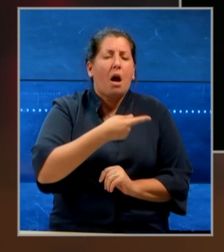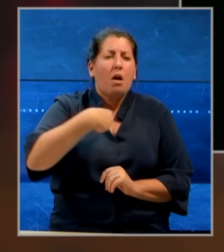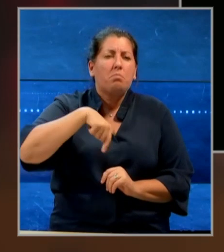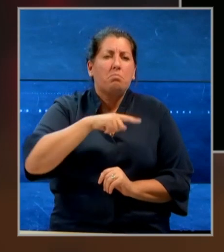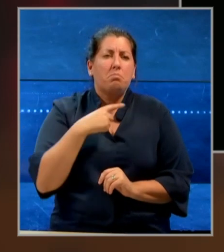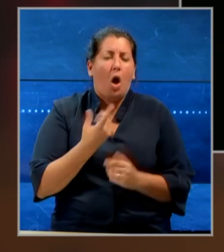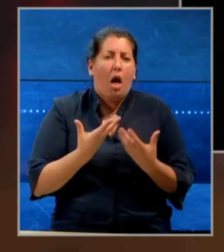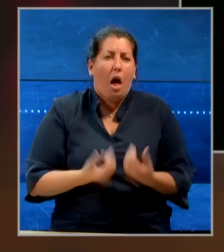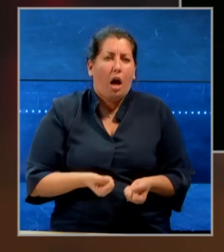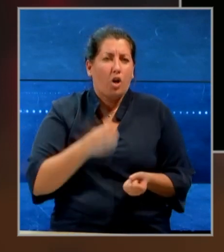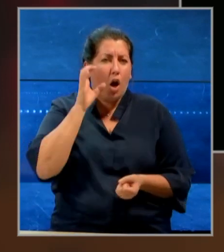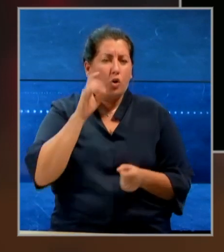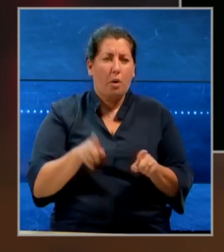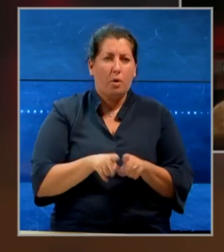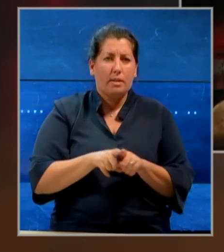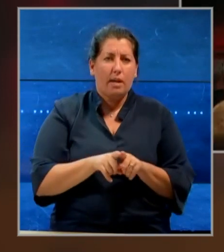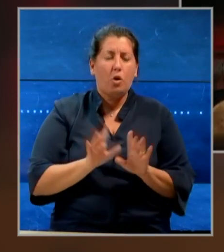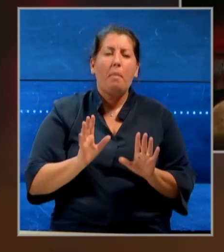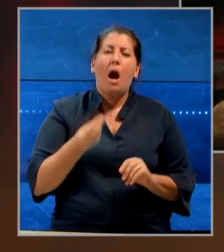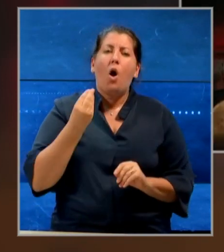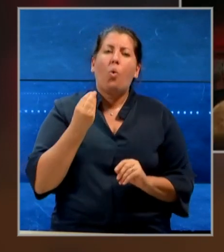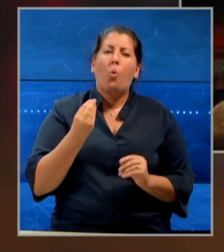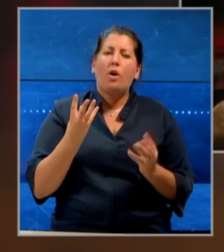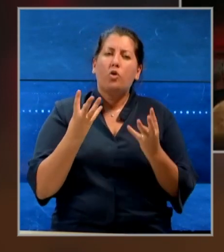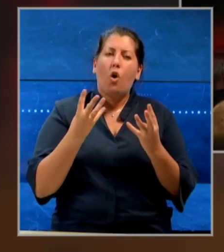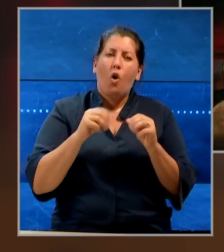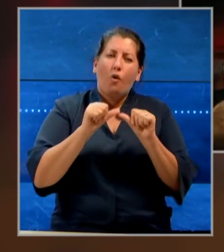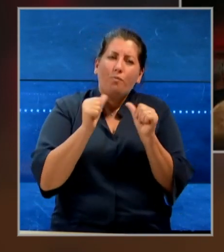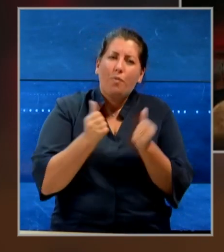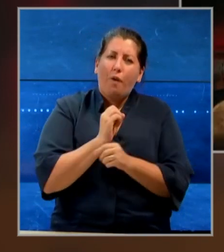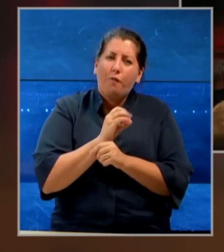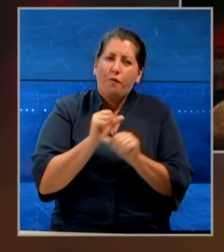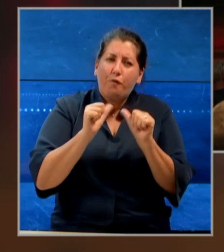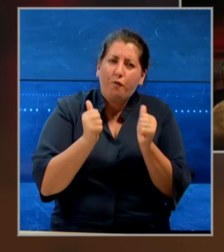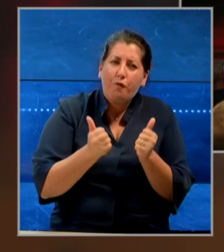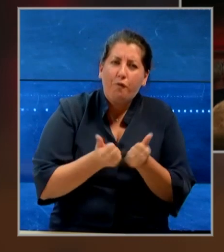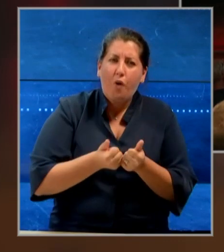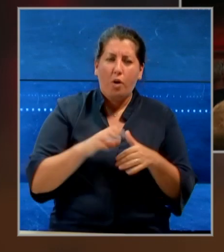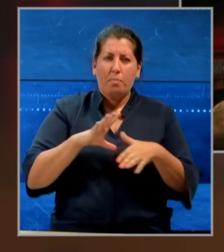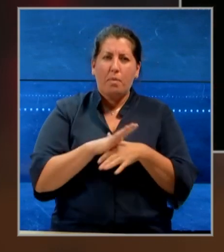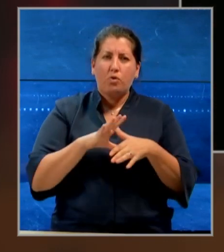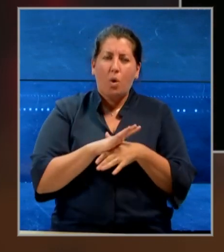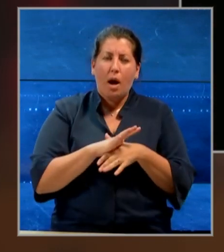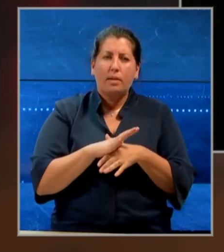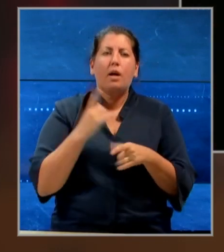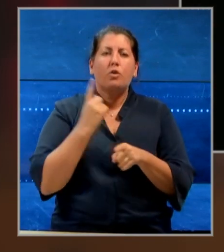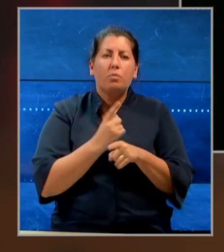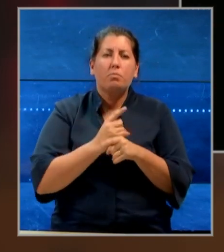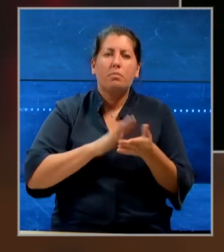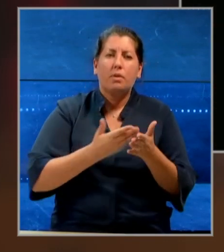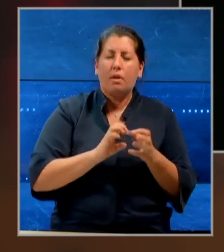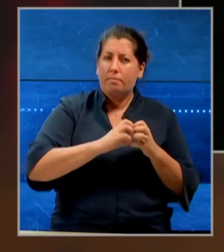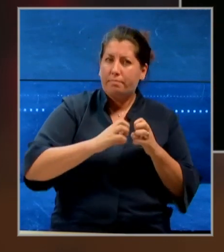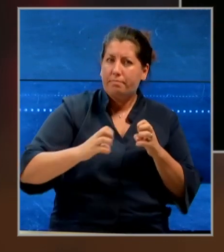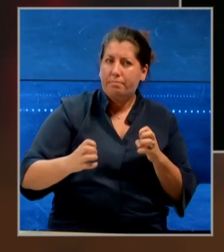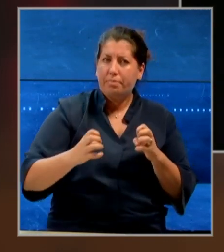nelle componenti di costruzione di squadra dobbiamo avere Volpati, dobbiamo avere Totò Di Gennaro, perché così faccio un